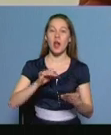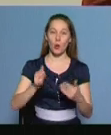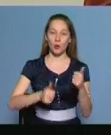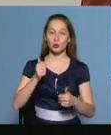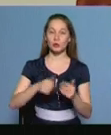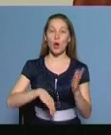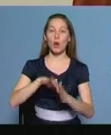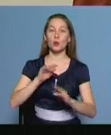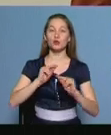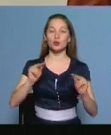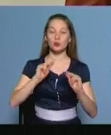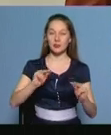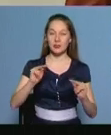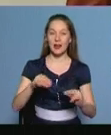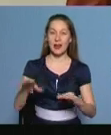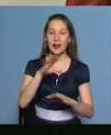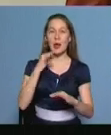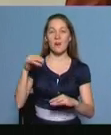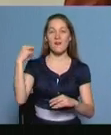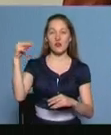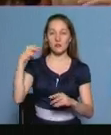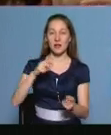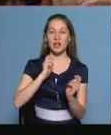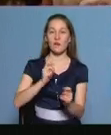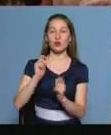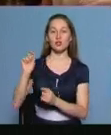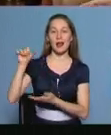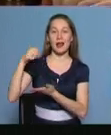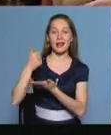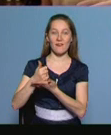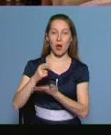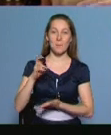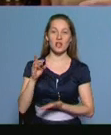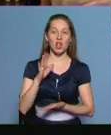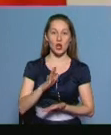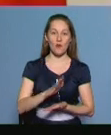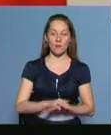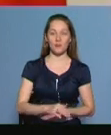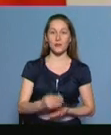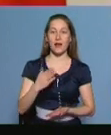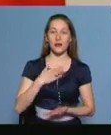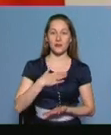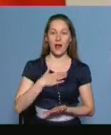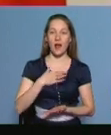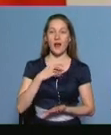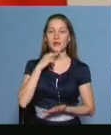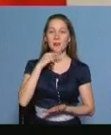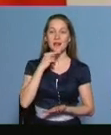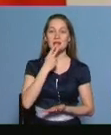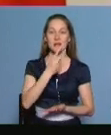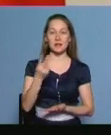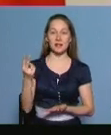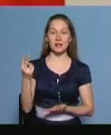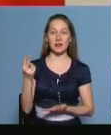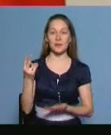педагогам доп. Образования и воспитателям детских садов вручил глава региона Александр Бричалов. Я внимательно посмотрел практически